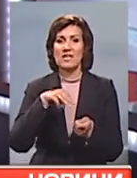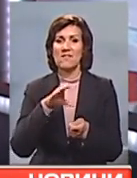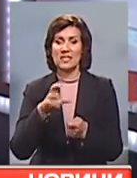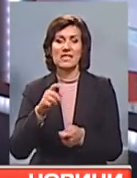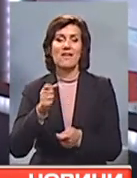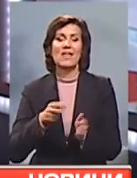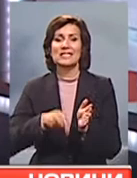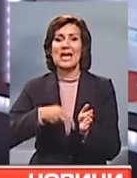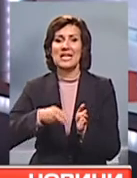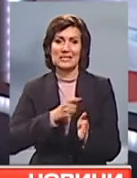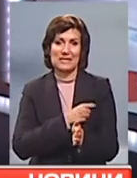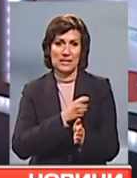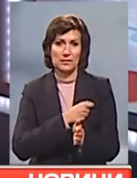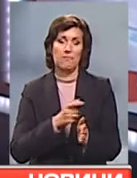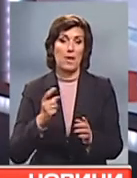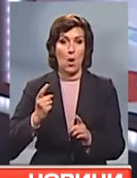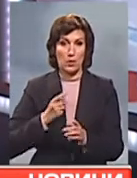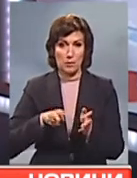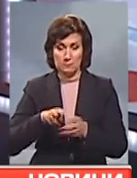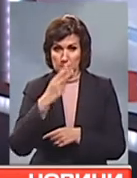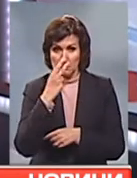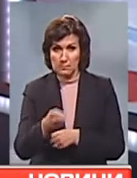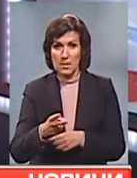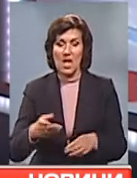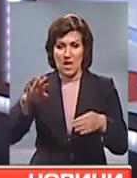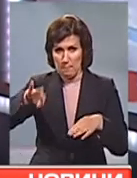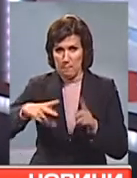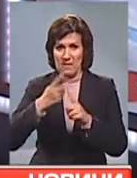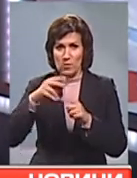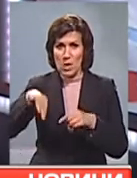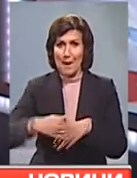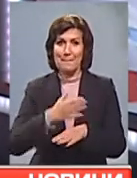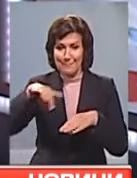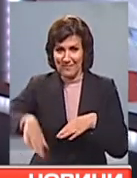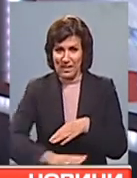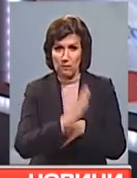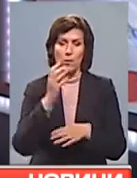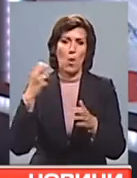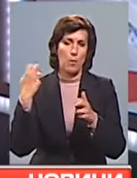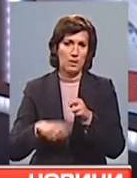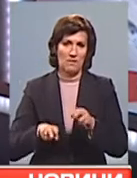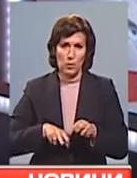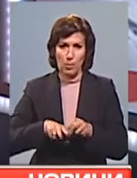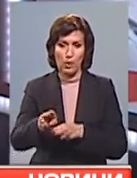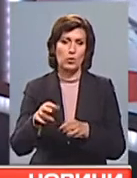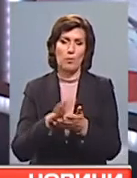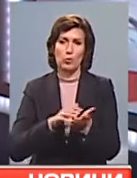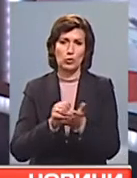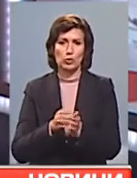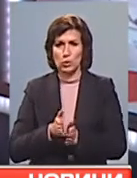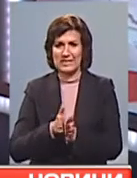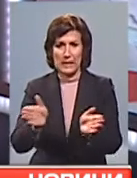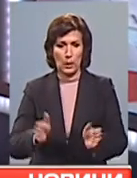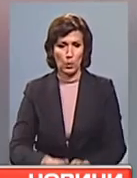залізниці Інна Лифар. Оглядаючи колію, охоронець побачив півтораметрову вирву, обірване полотно та пошкоджену стрілку. Подробиці телефоном з